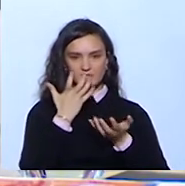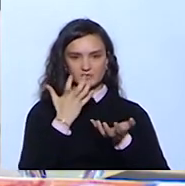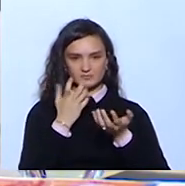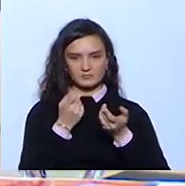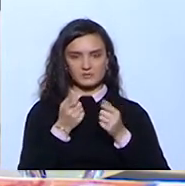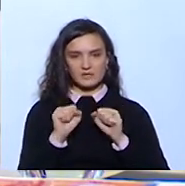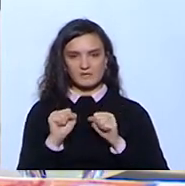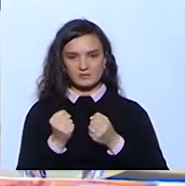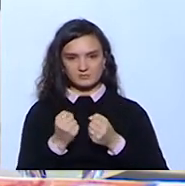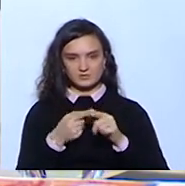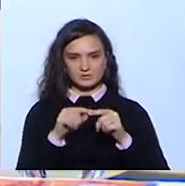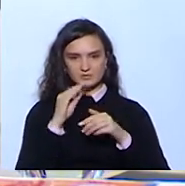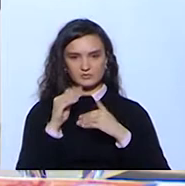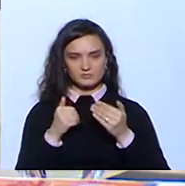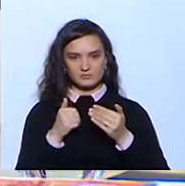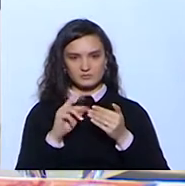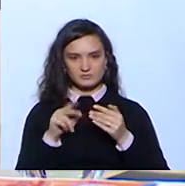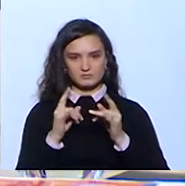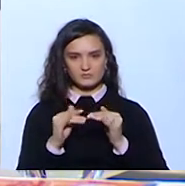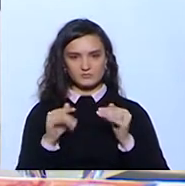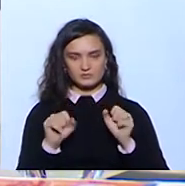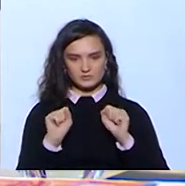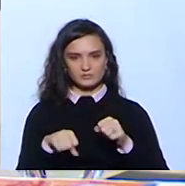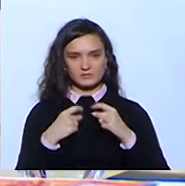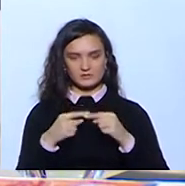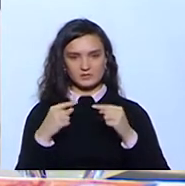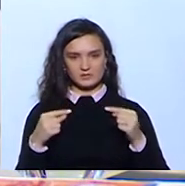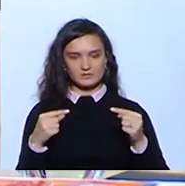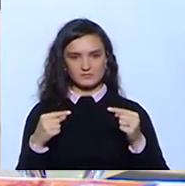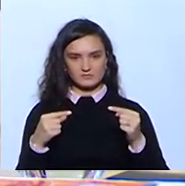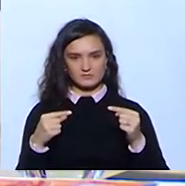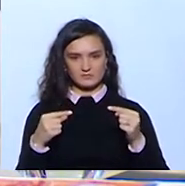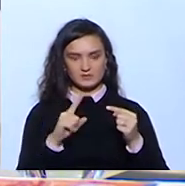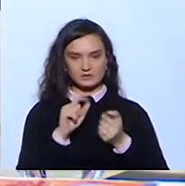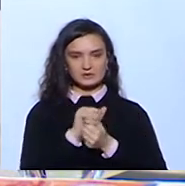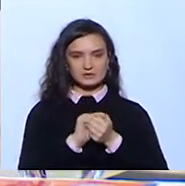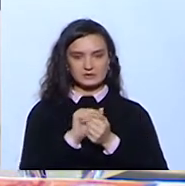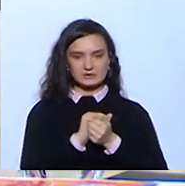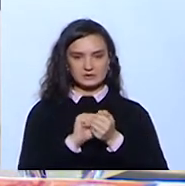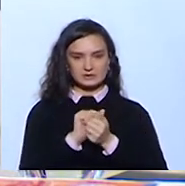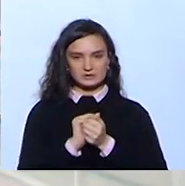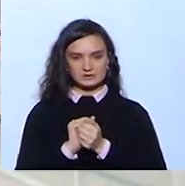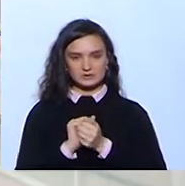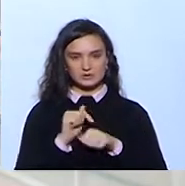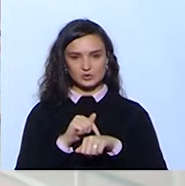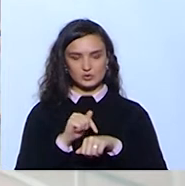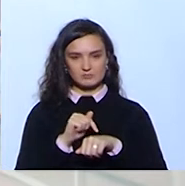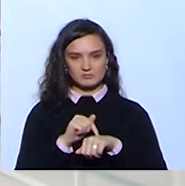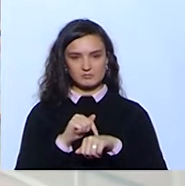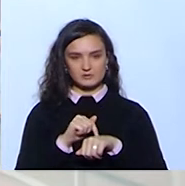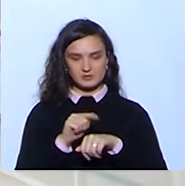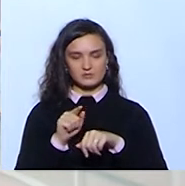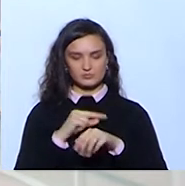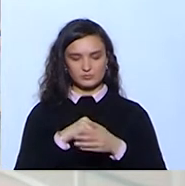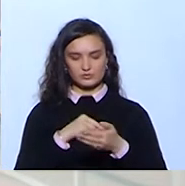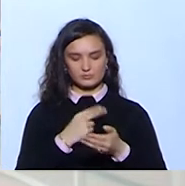ოდნავ გავაცივოთ და ასე შემდეგ. და ბავშვმა შეძლოს სხვადასხვა ტემპერატურის ჩაღეჭვა, ასე ვთქვათ. ანუ გრძნობებზეც მუშაობთ.